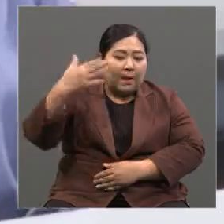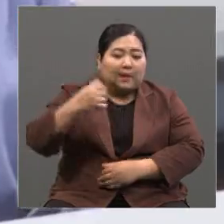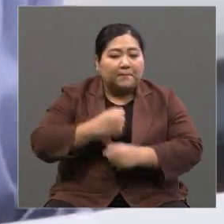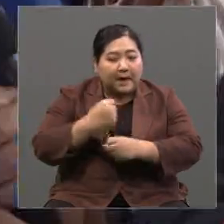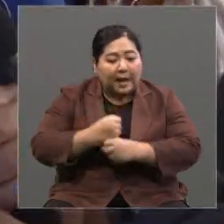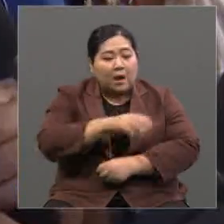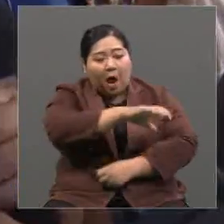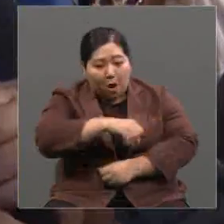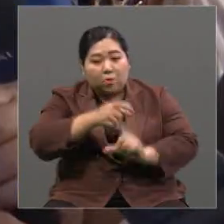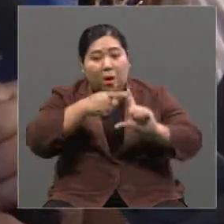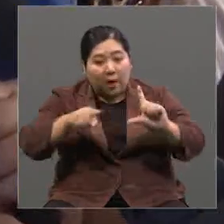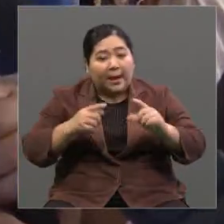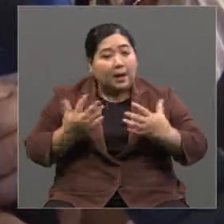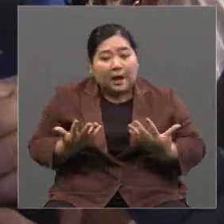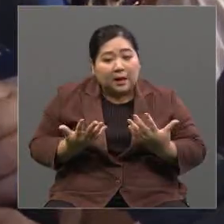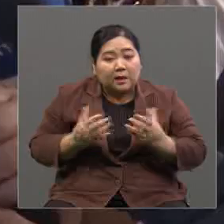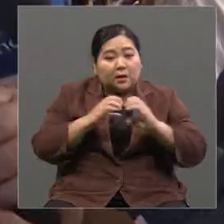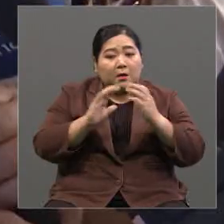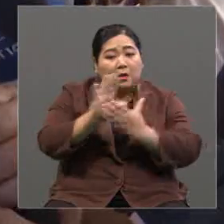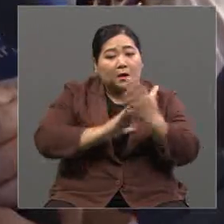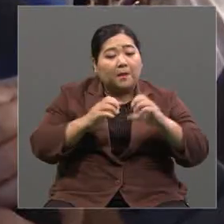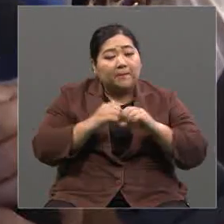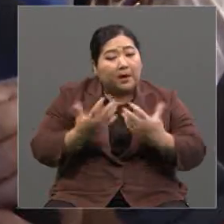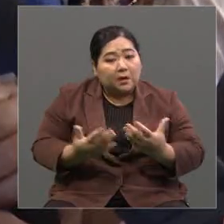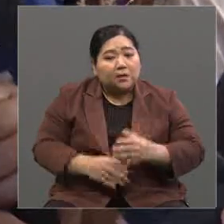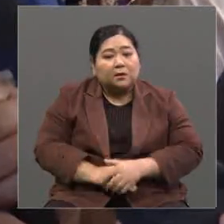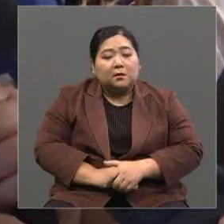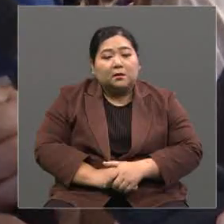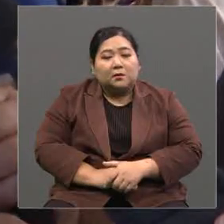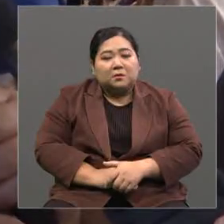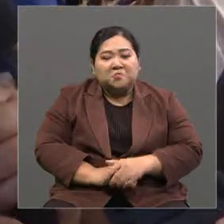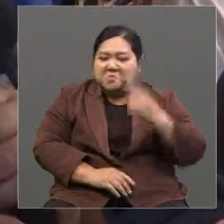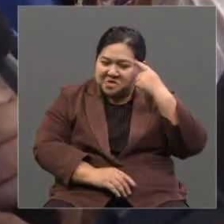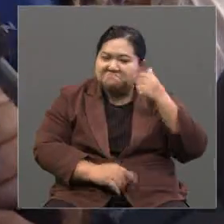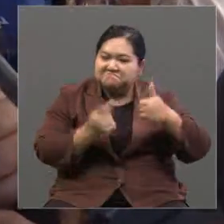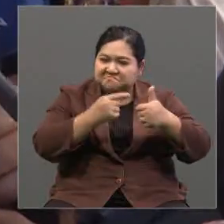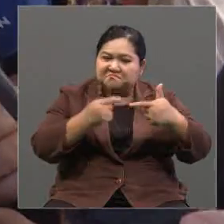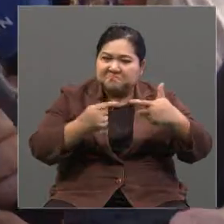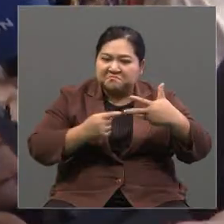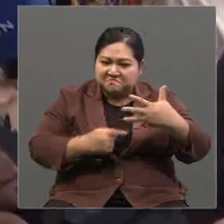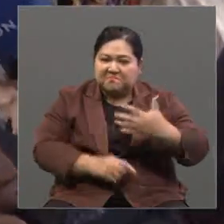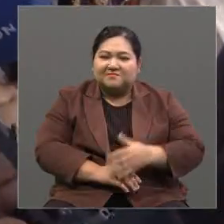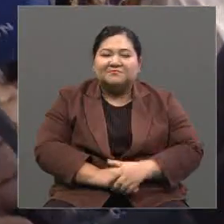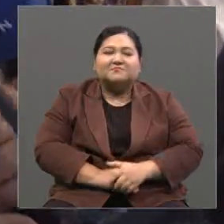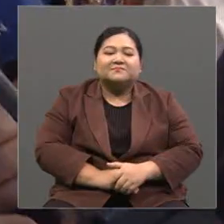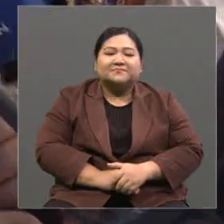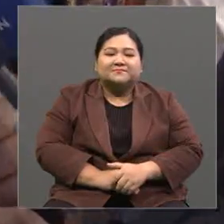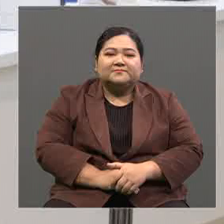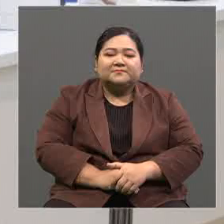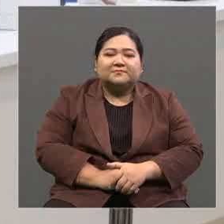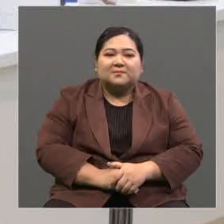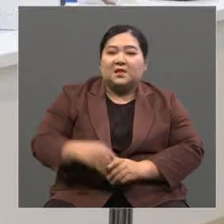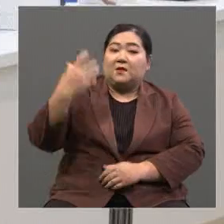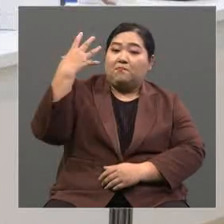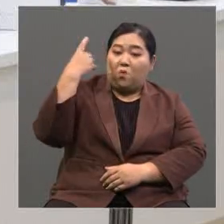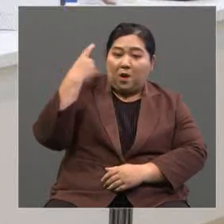าวไกลเข้ามาแล้วยังไงก็นายกได้แล้วก็ต้องคิดกันต่ออีกหลายสเต็ปเหมือนกันถูกไหมอ่ะอีกพักนึงหน่อยละกันที่เมื่อวานเนี่ยเขา